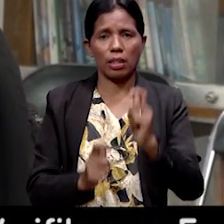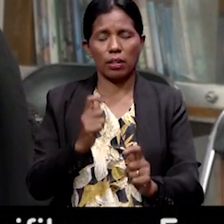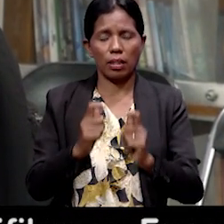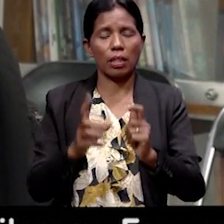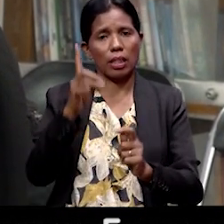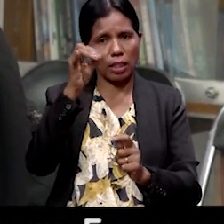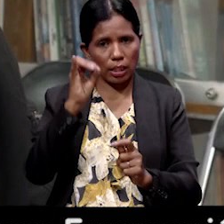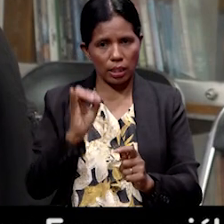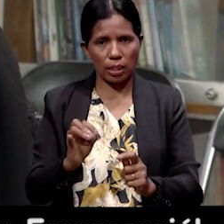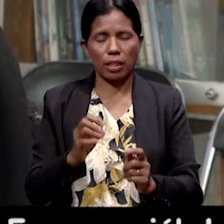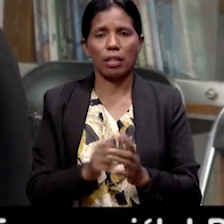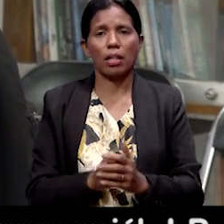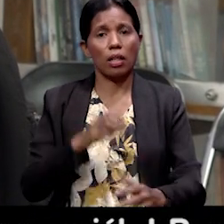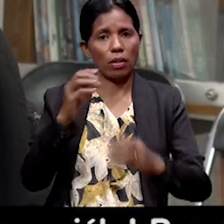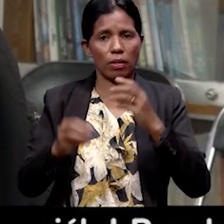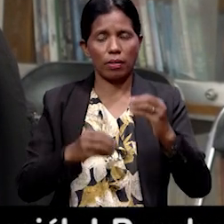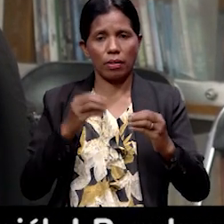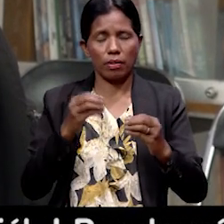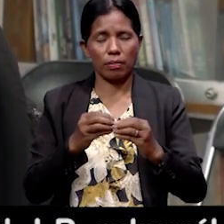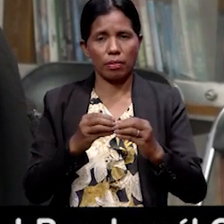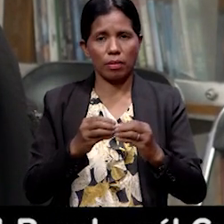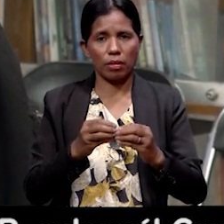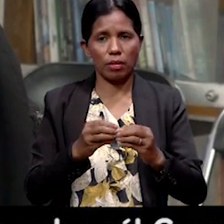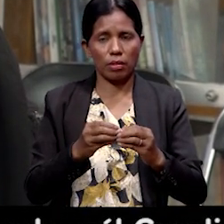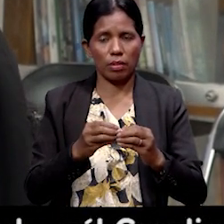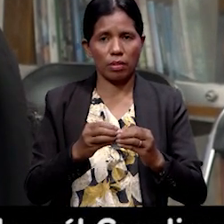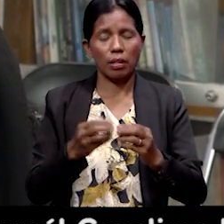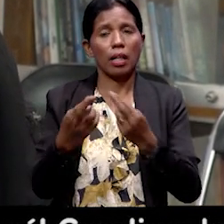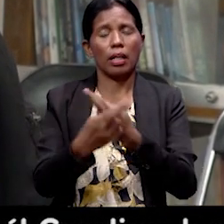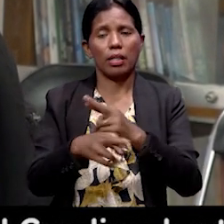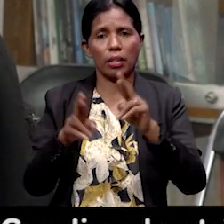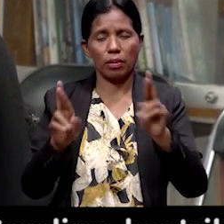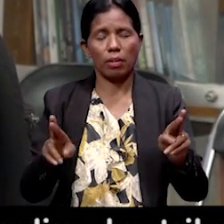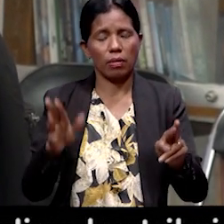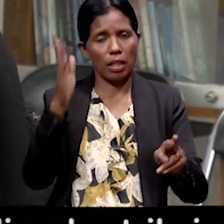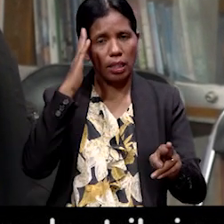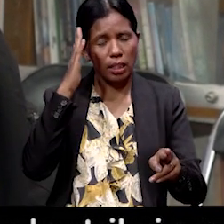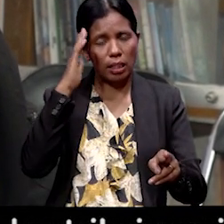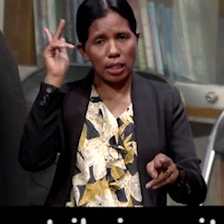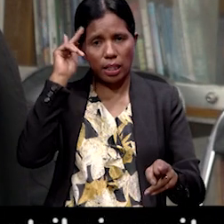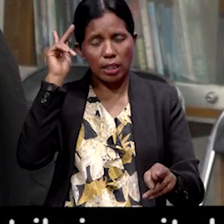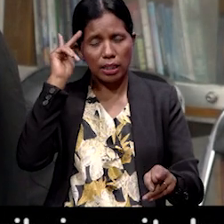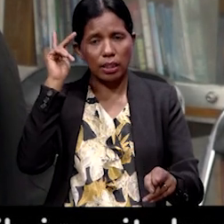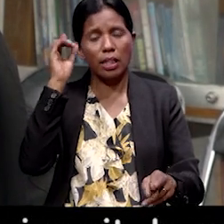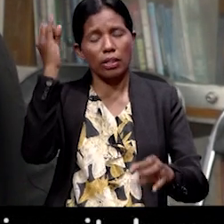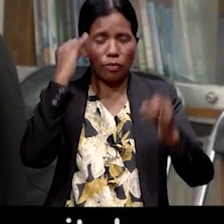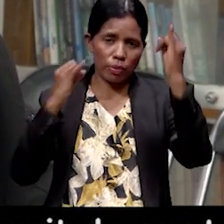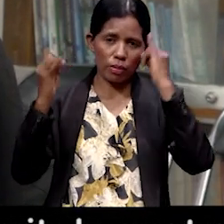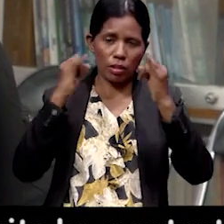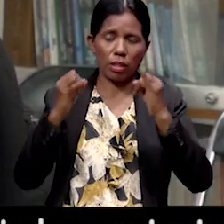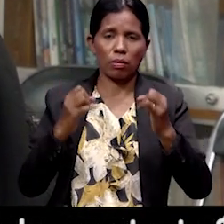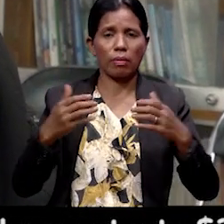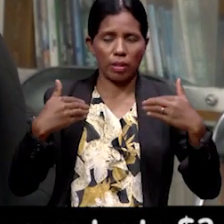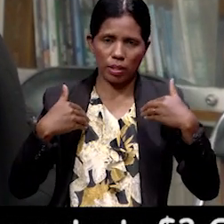distrital Dili. Baseya ba resultado analisa informasaun no investigasaun inisial na bemagi